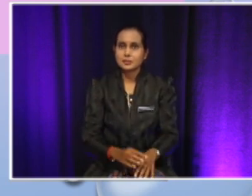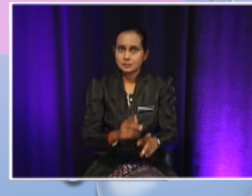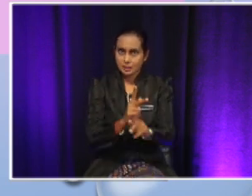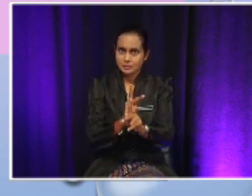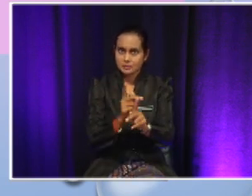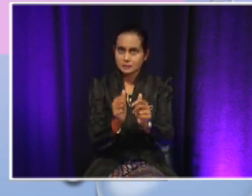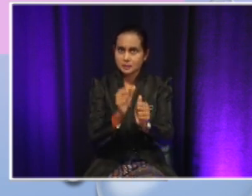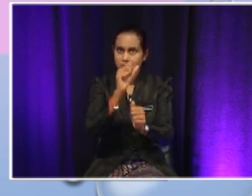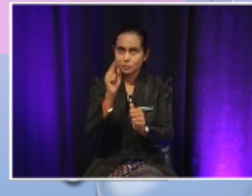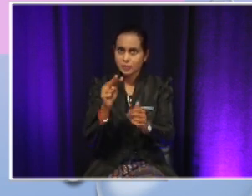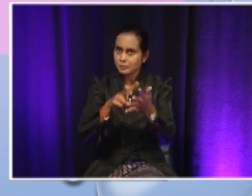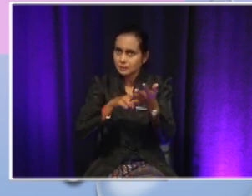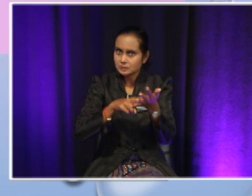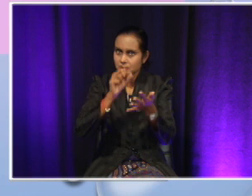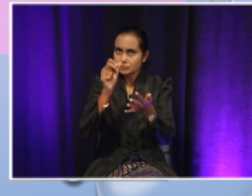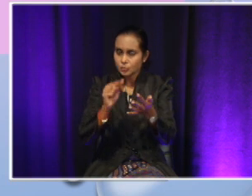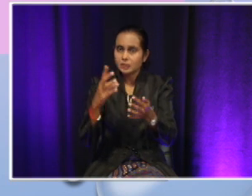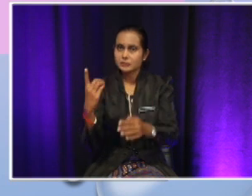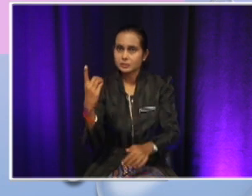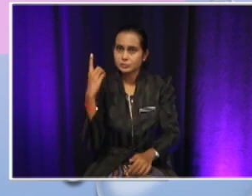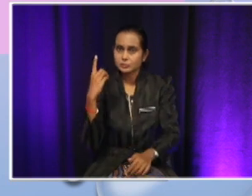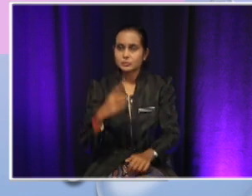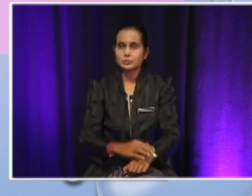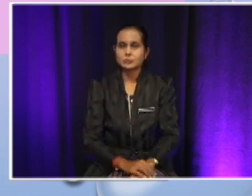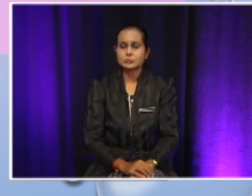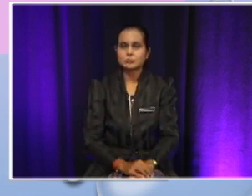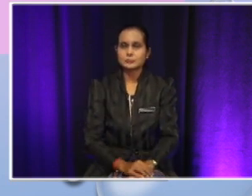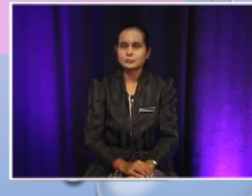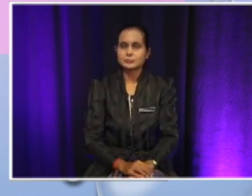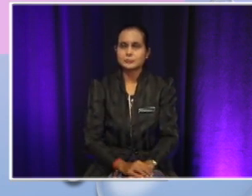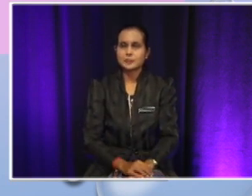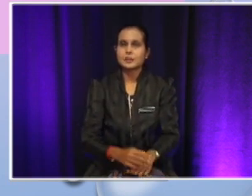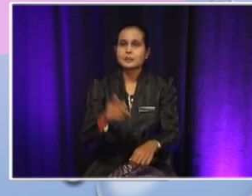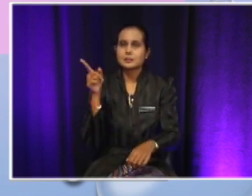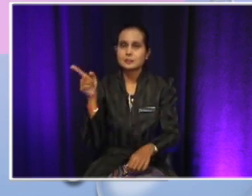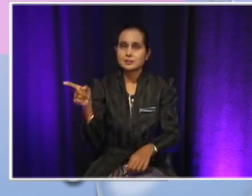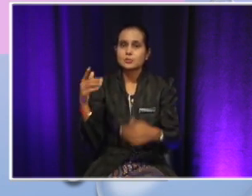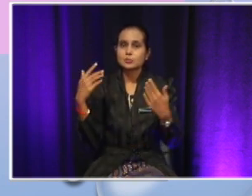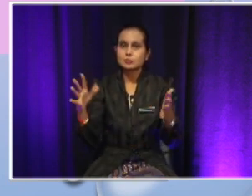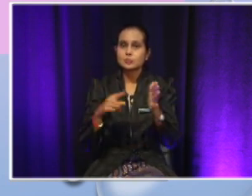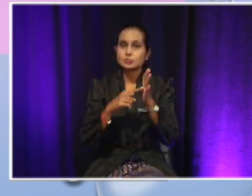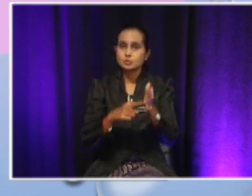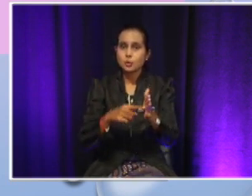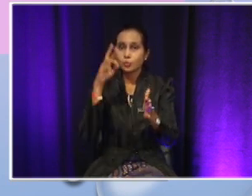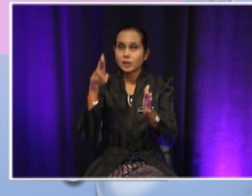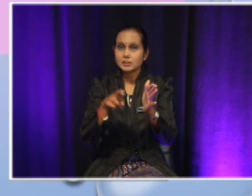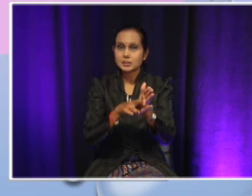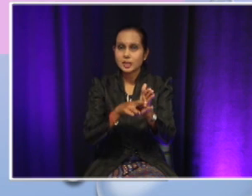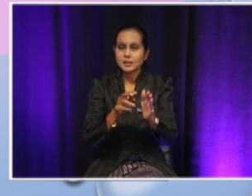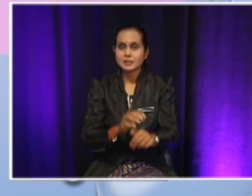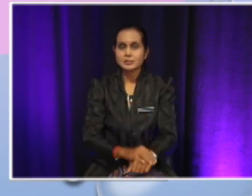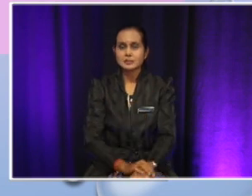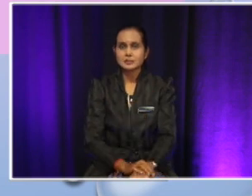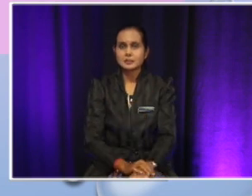Okey, baca soalan dulu. Okey, dia bagi dah rajah lita ni dan dibagi meter A kan dengan meter B. Okey, jika